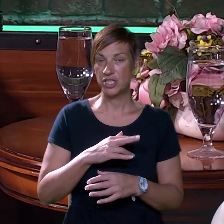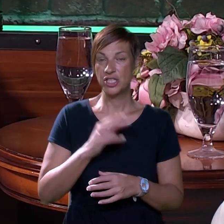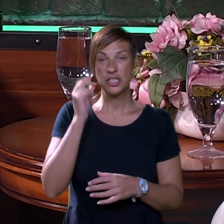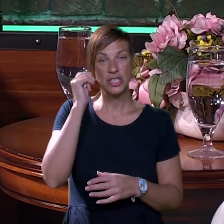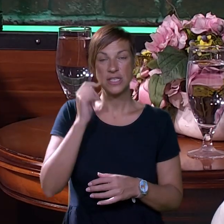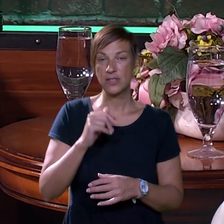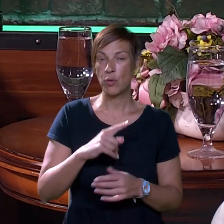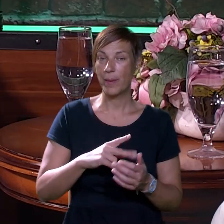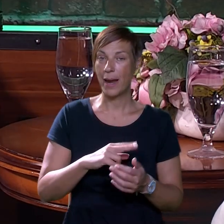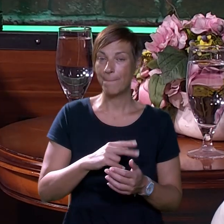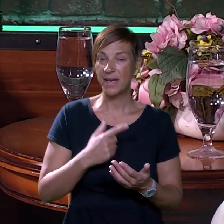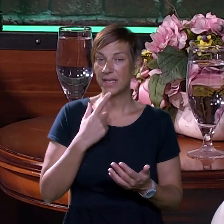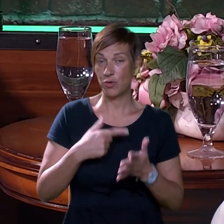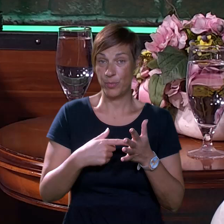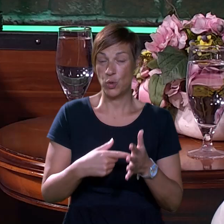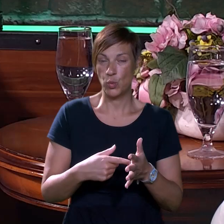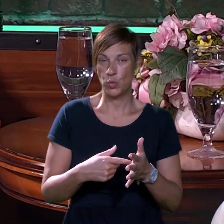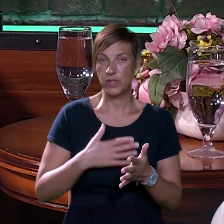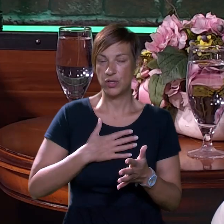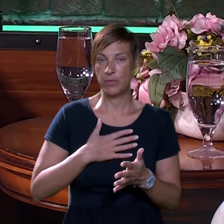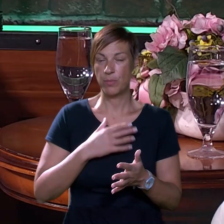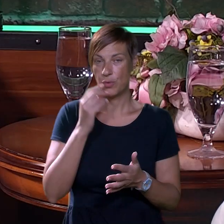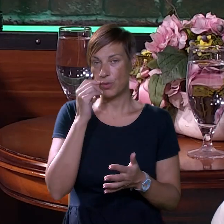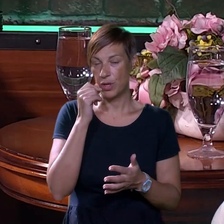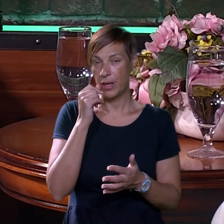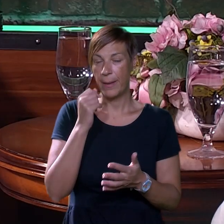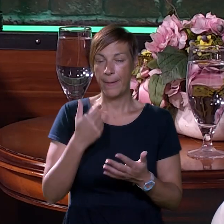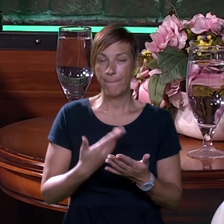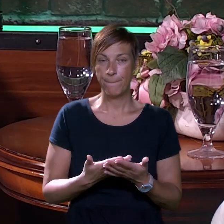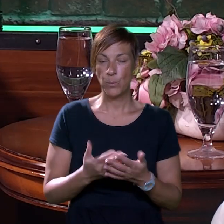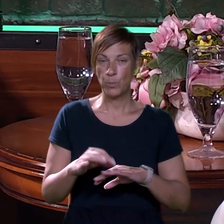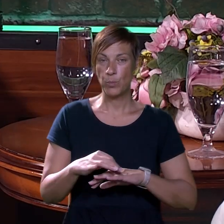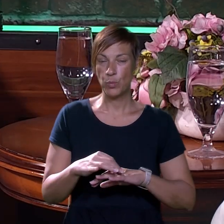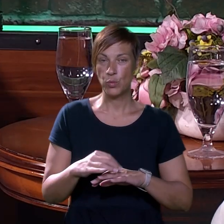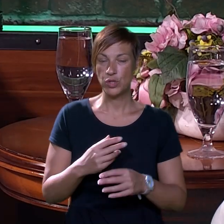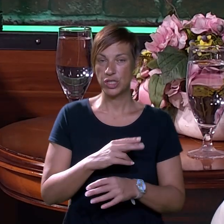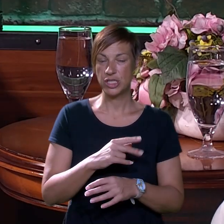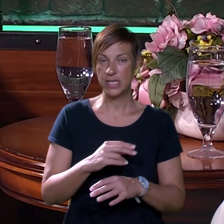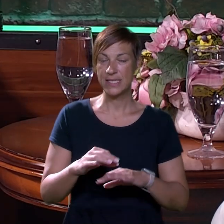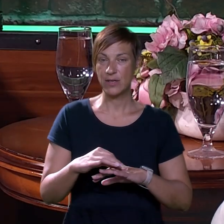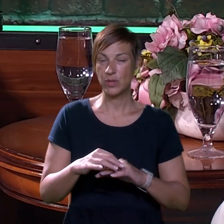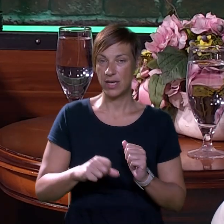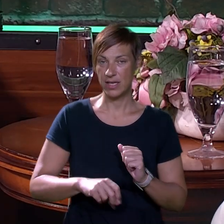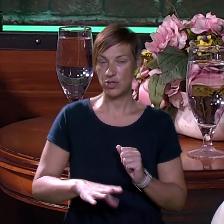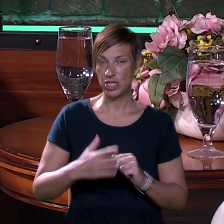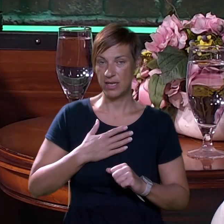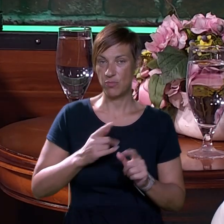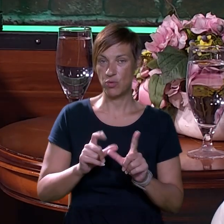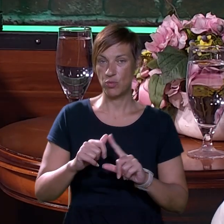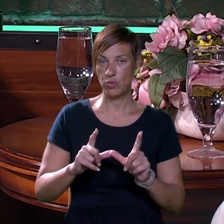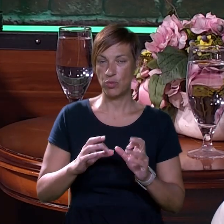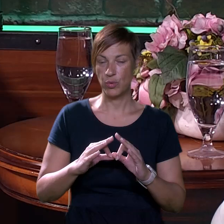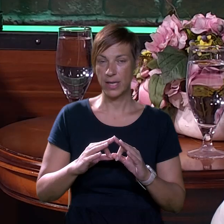čer je izgubila brata koji je bio uzor. Moj muž. Moja čer se udala i rođenje mog